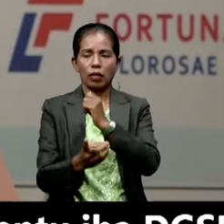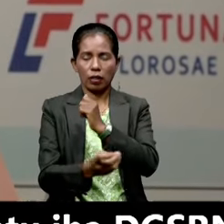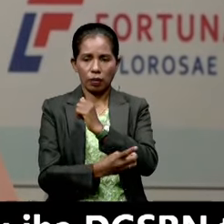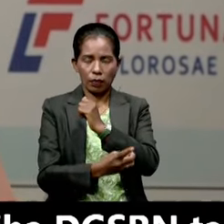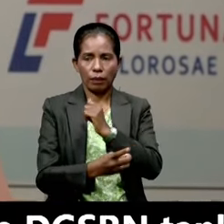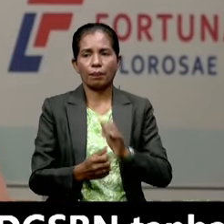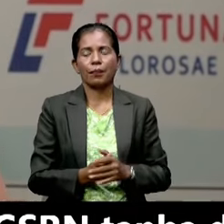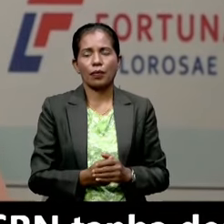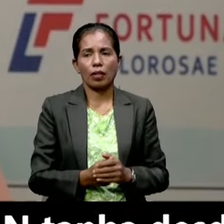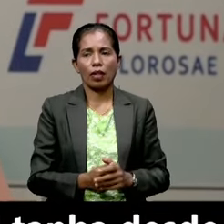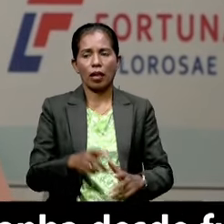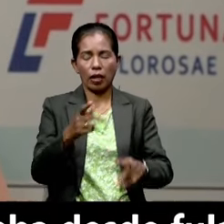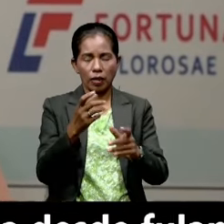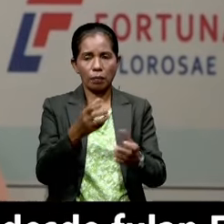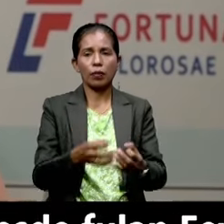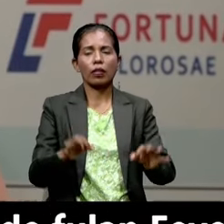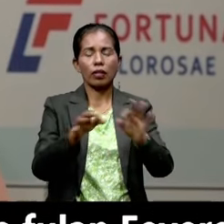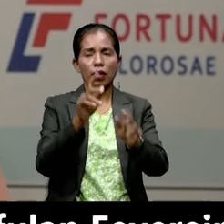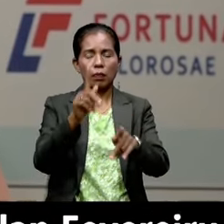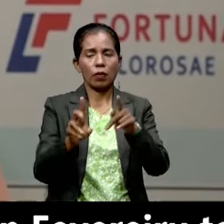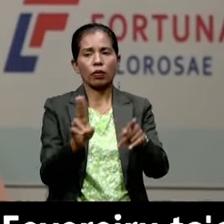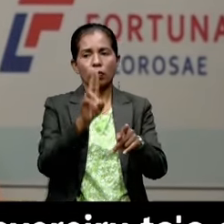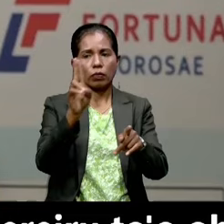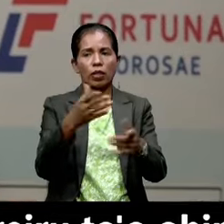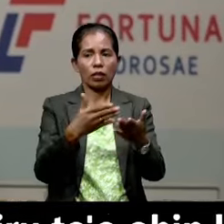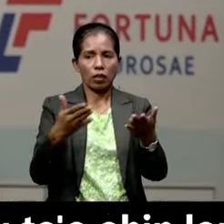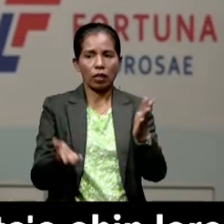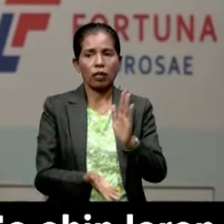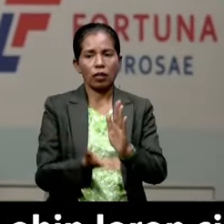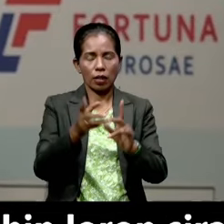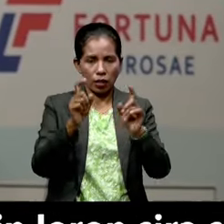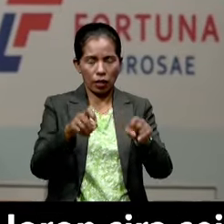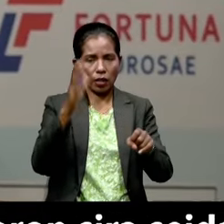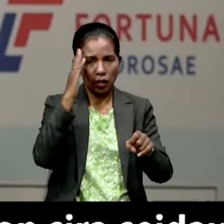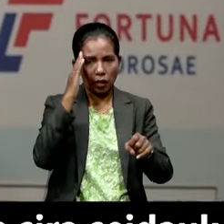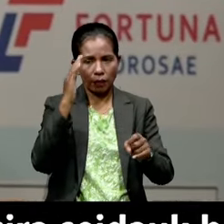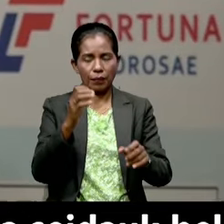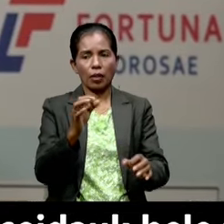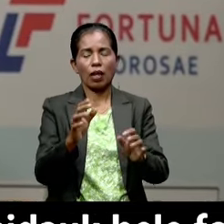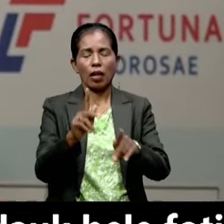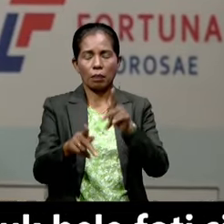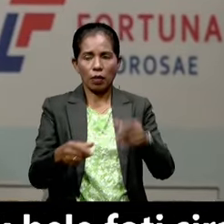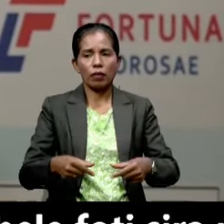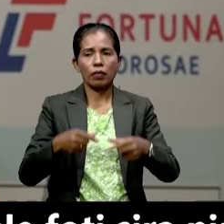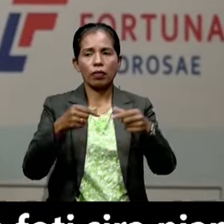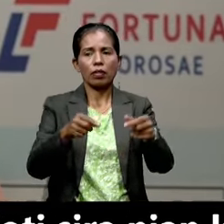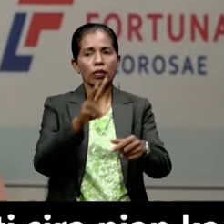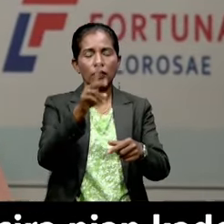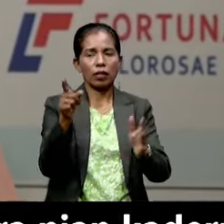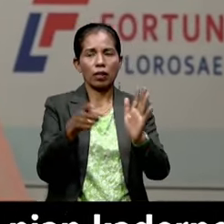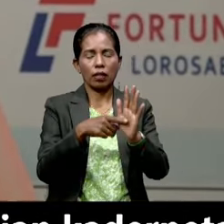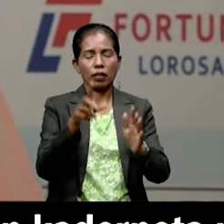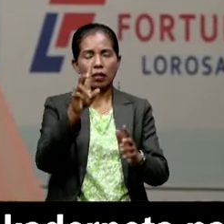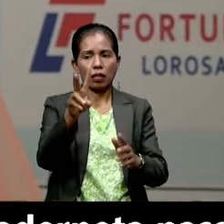prioritas mak EMA ne, EMA idene aplikador uso produtu da atuasa produsau tingatene. Se EMA fo formula ide kata 2 kali 1 ne bato 4 kali